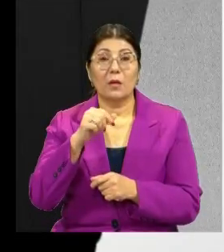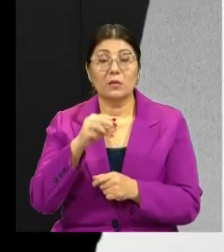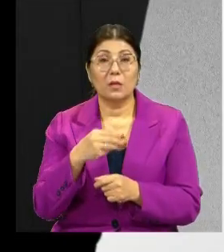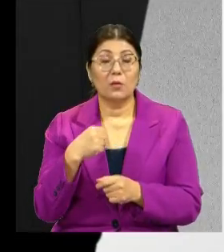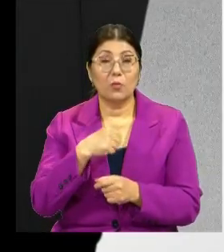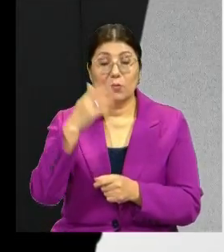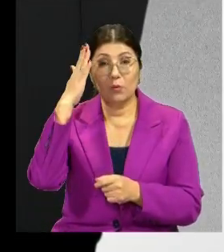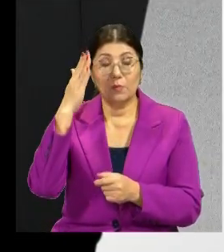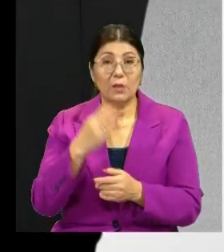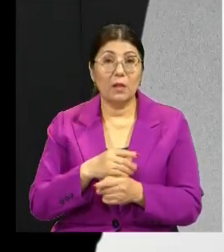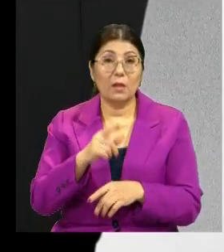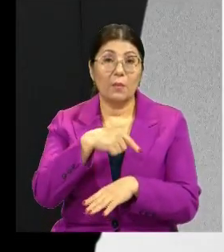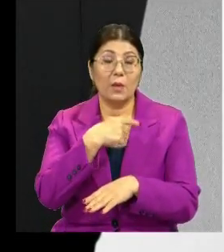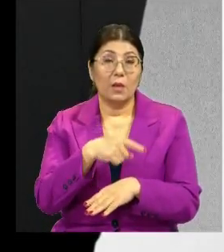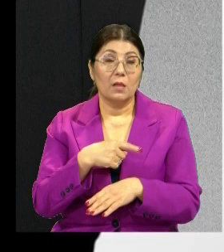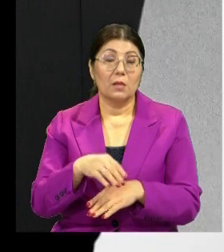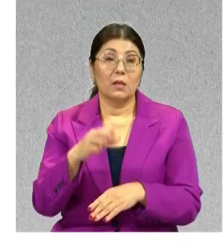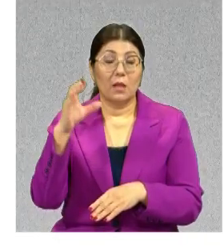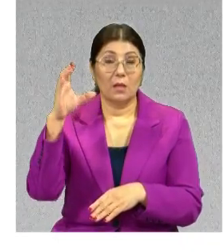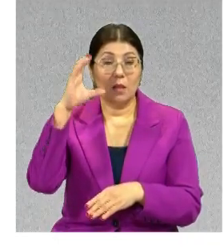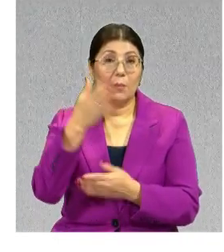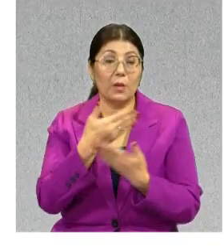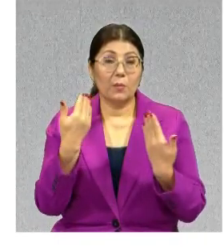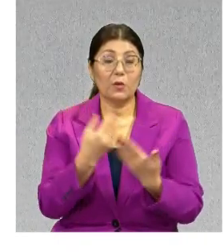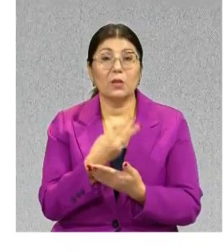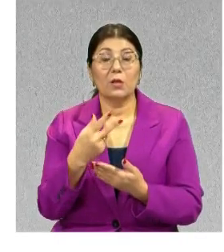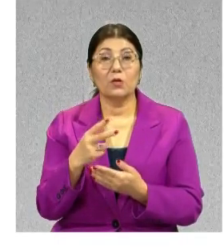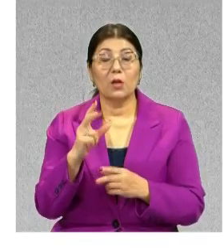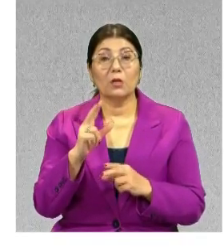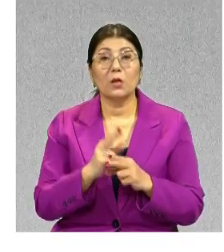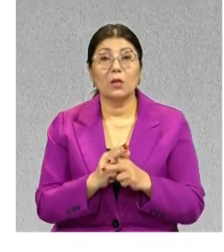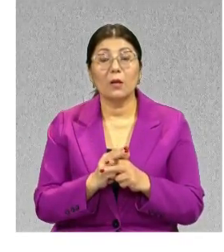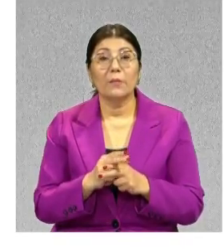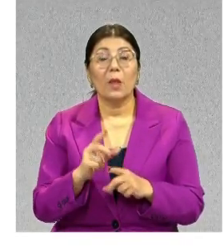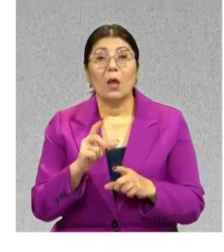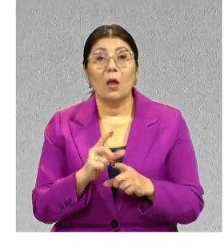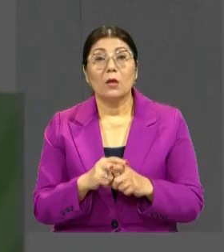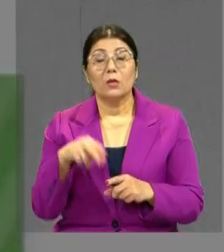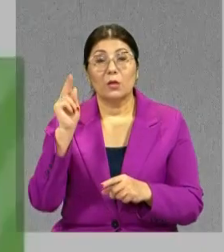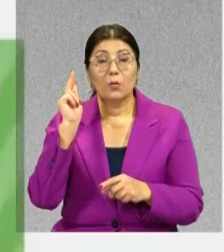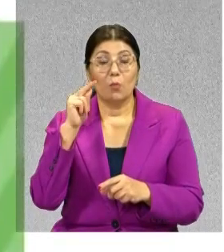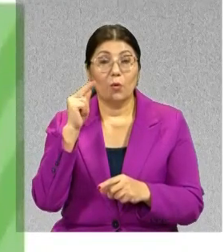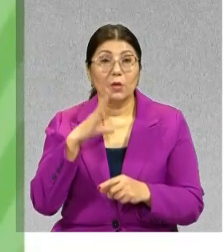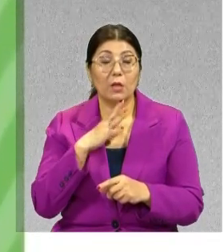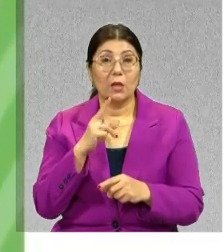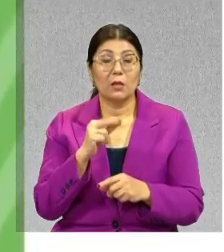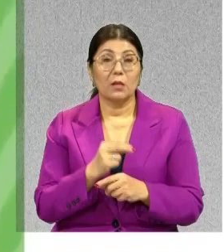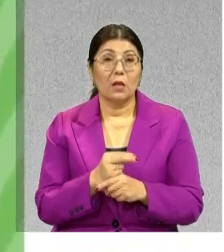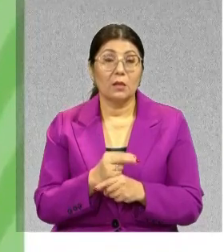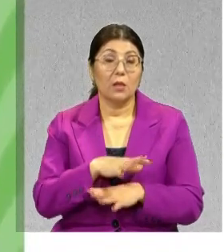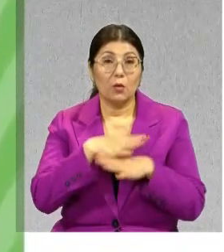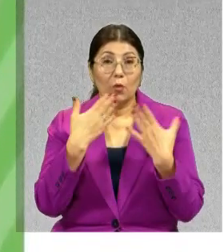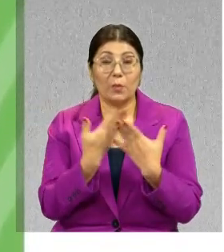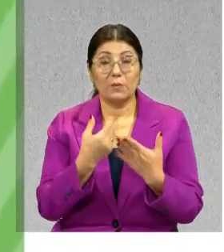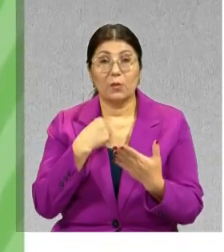Оның ойынша қазір медициналық білімі жоқ. 2-3 айлық курсты меңгеріп алып, косметологпын деп кеуде қағатындар көп. Басым көпшілігі